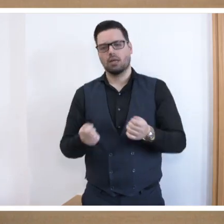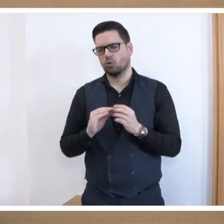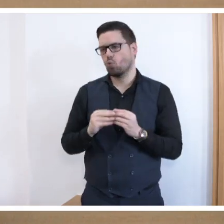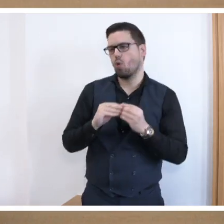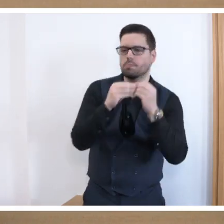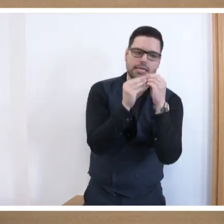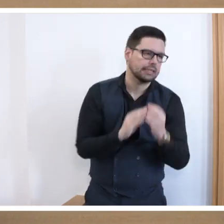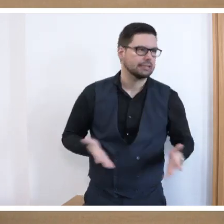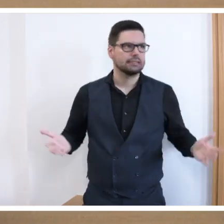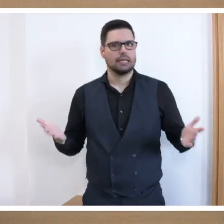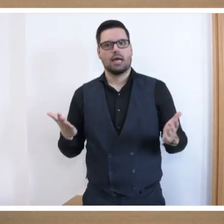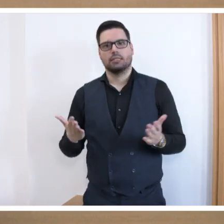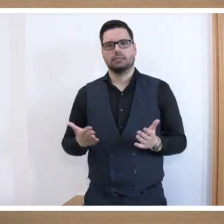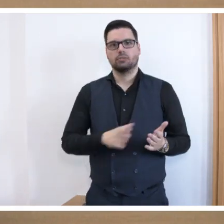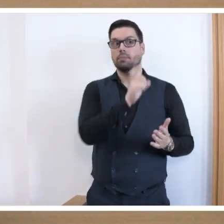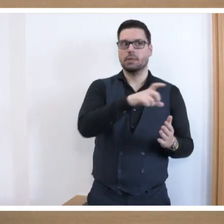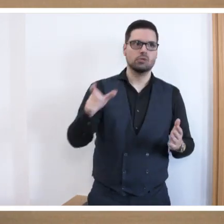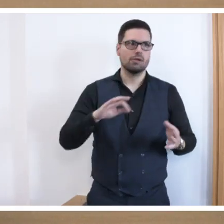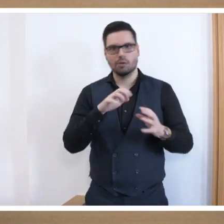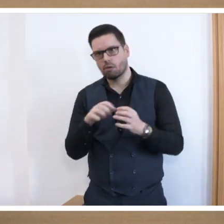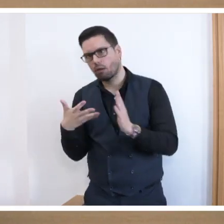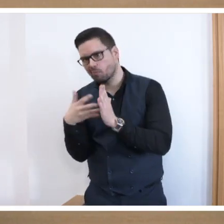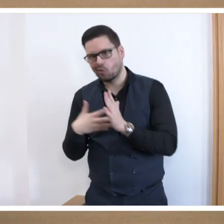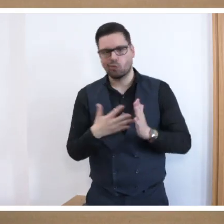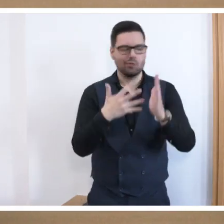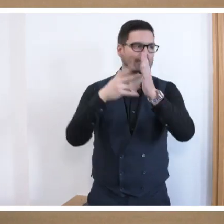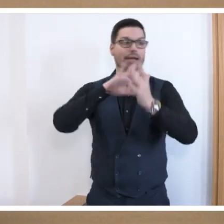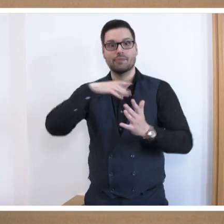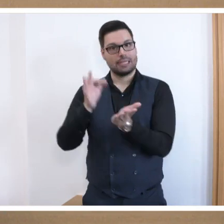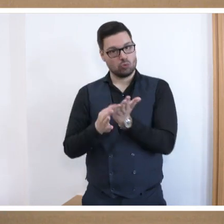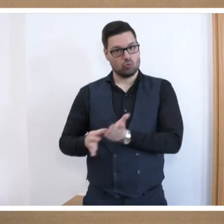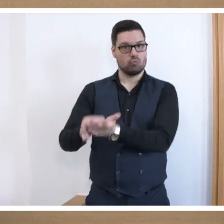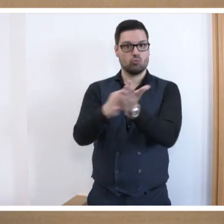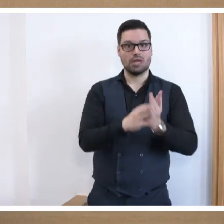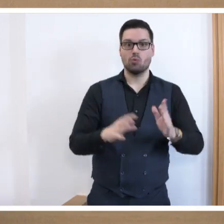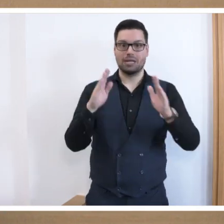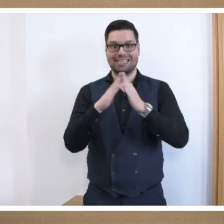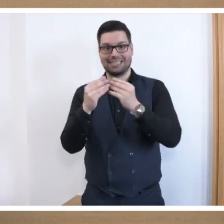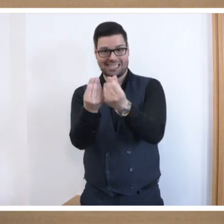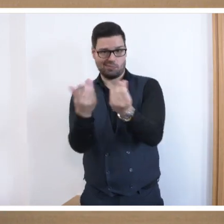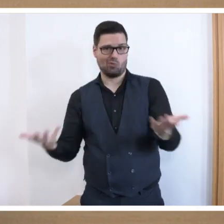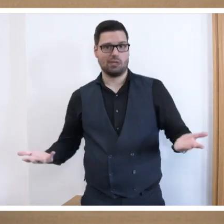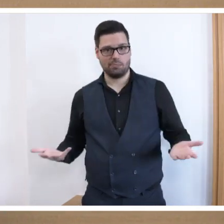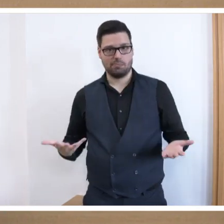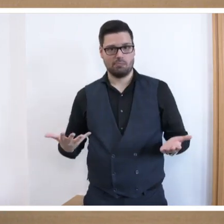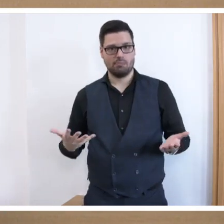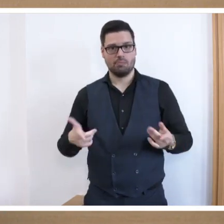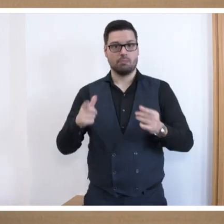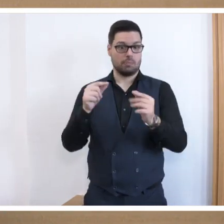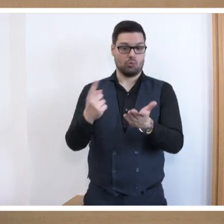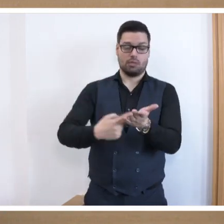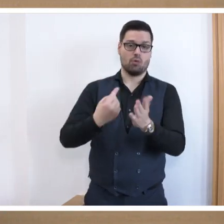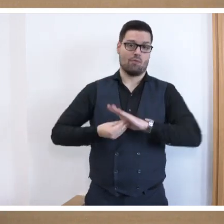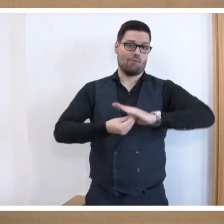kompliziert und damit auch sehr personalintensiv. In vielen Kommunen kommt sicherlich die prekäre Haushaltslage hinzu, sodass selbst bei hoher